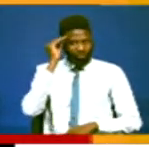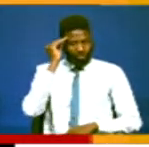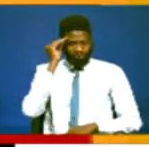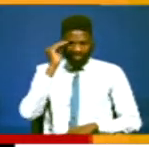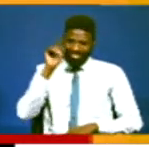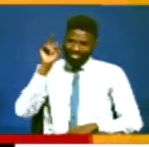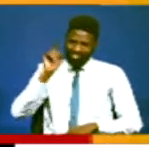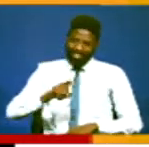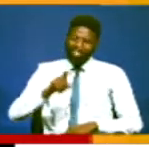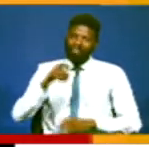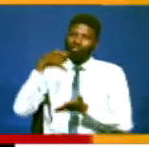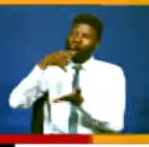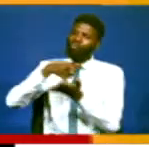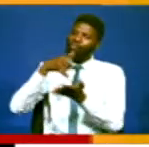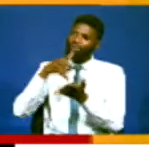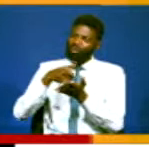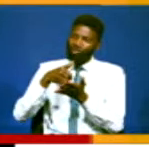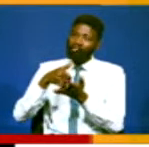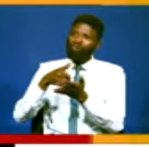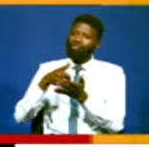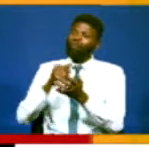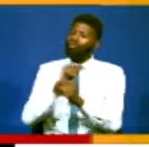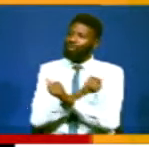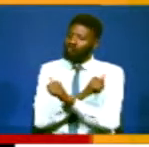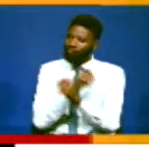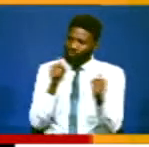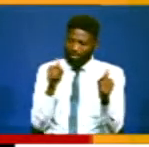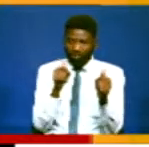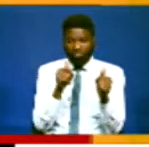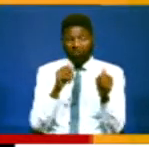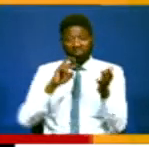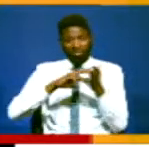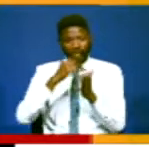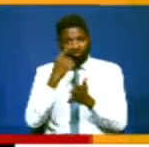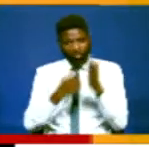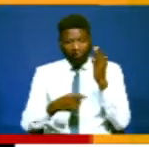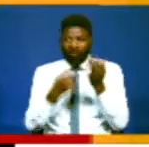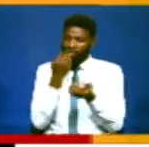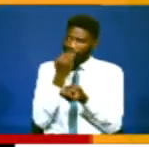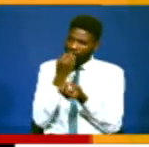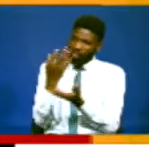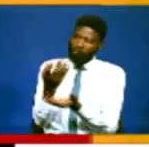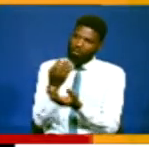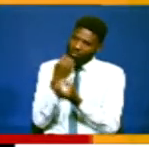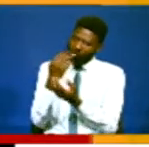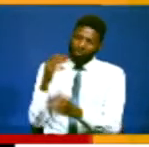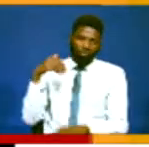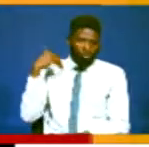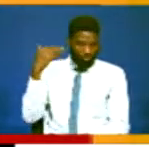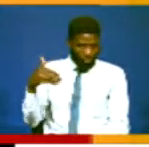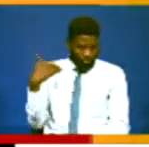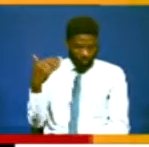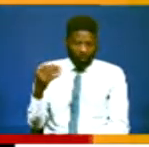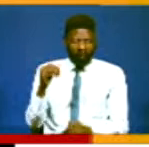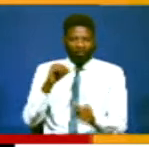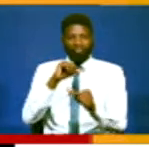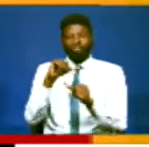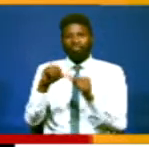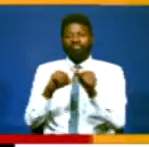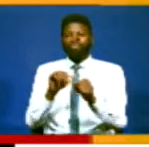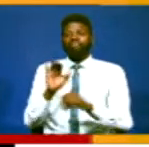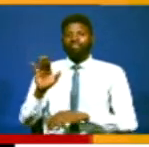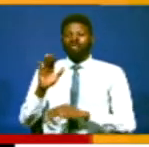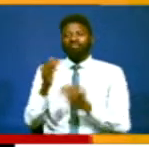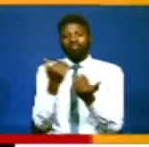Na ninaposema kuhusishwa namaanisha kwamba wanastahili kupokezwa taarifa kila wakati zinazohusu watoto wao ambao wanasoma shuleni.